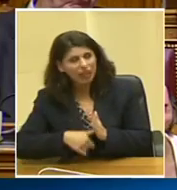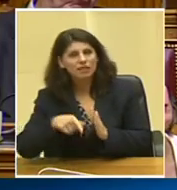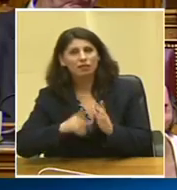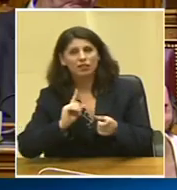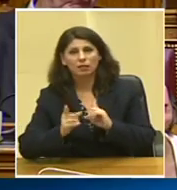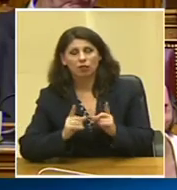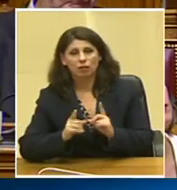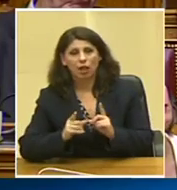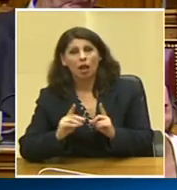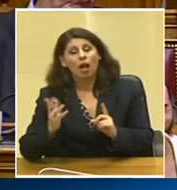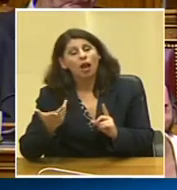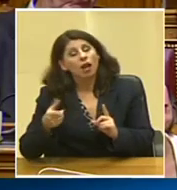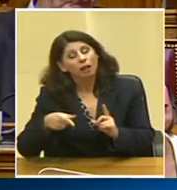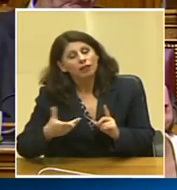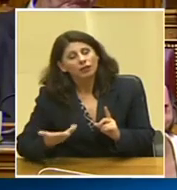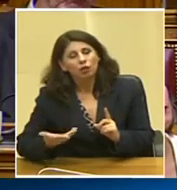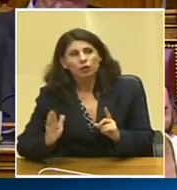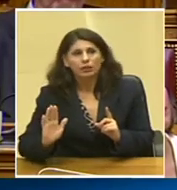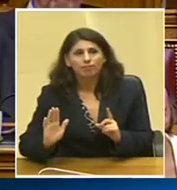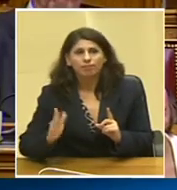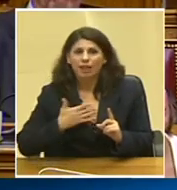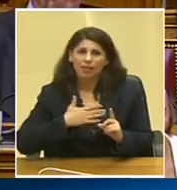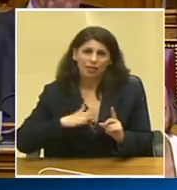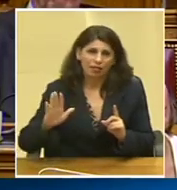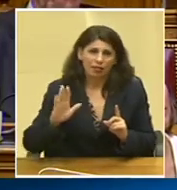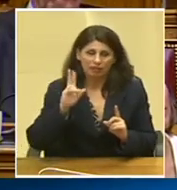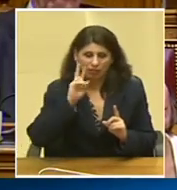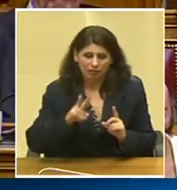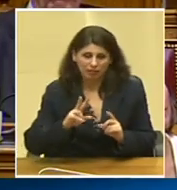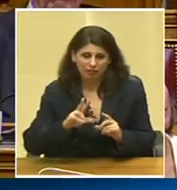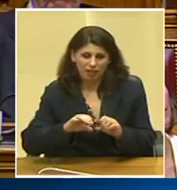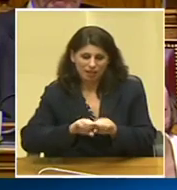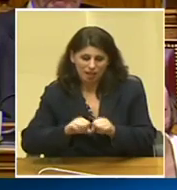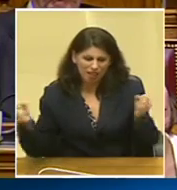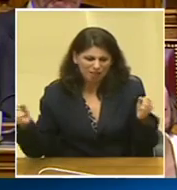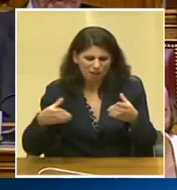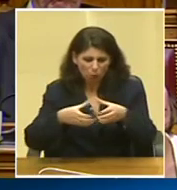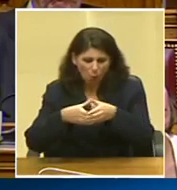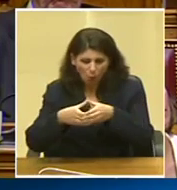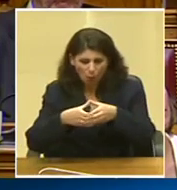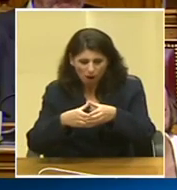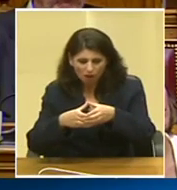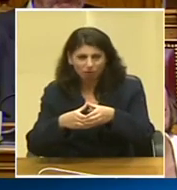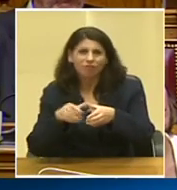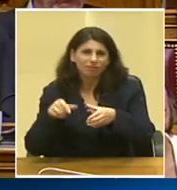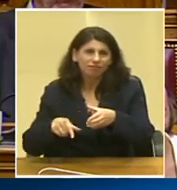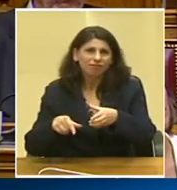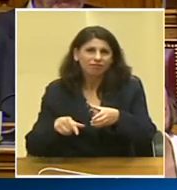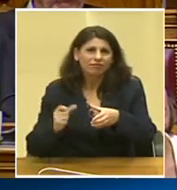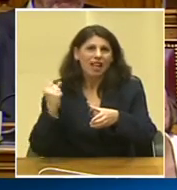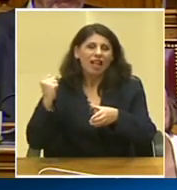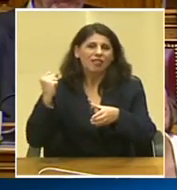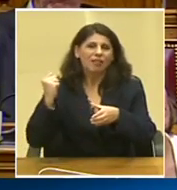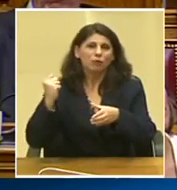αυτή, αλλά είναι ότι δεν θέλετε να δείτε να διασπάτε το κόμμα σας προς χάρη της ενδυνάμωσης